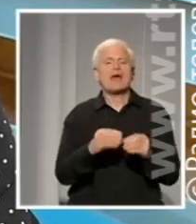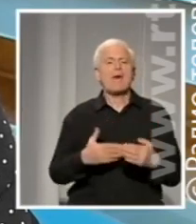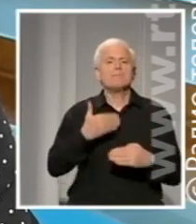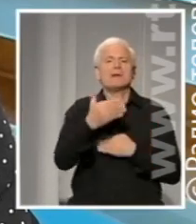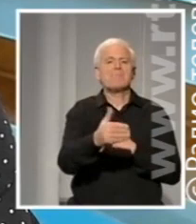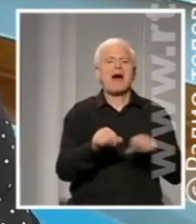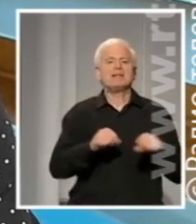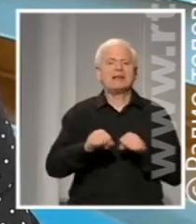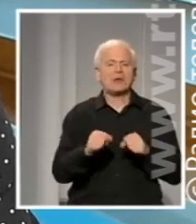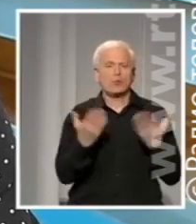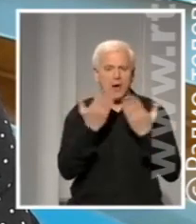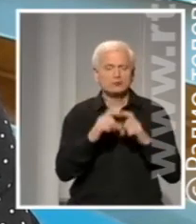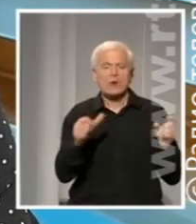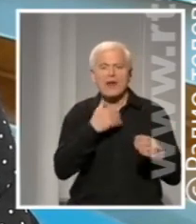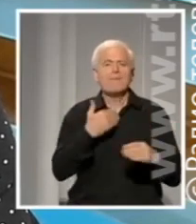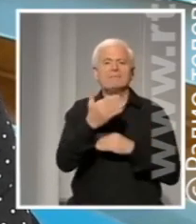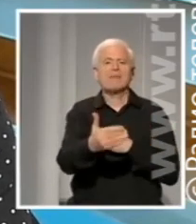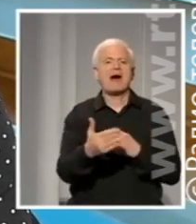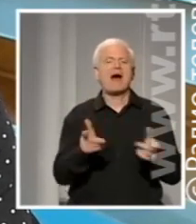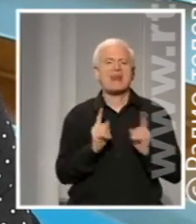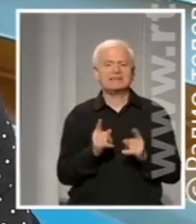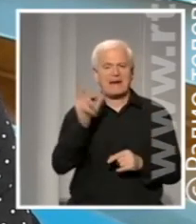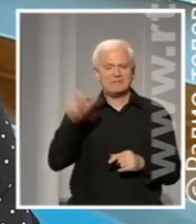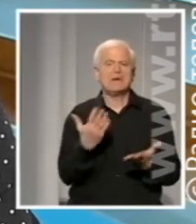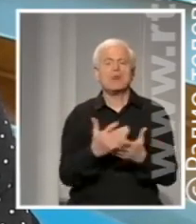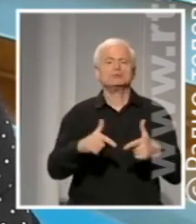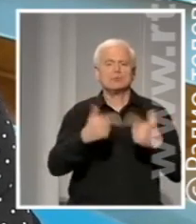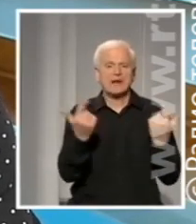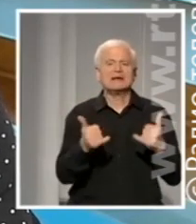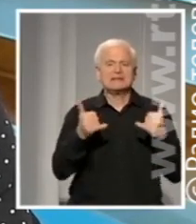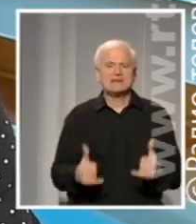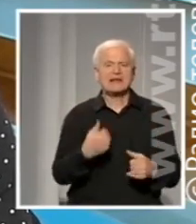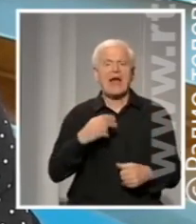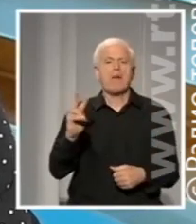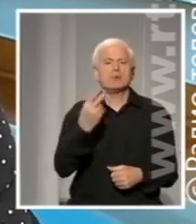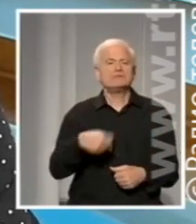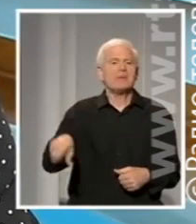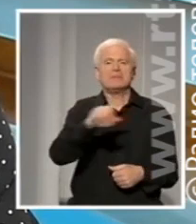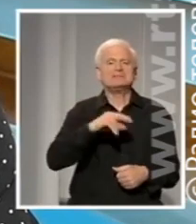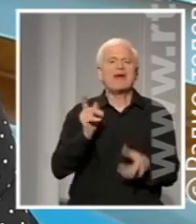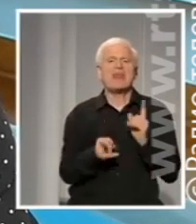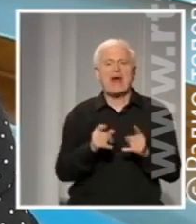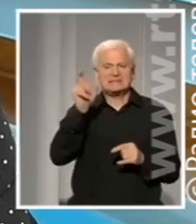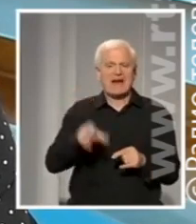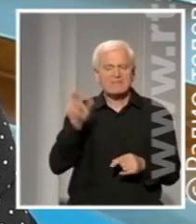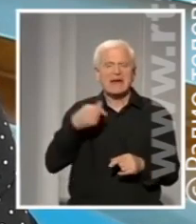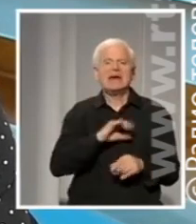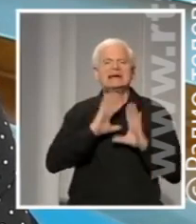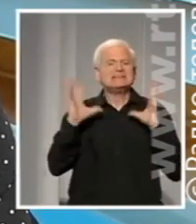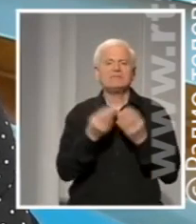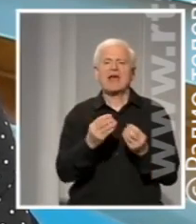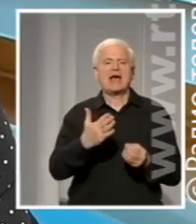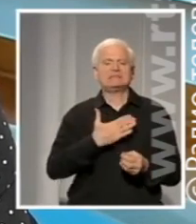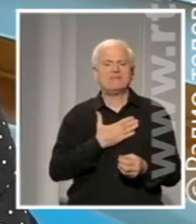ka direktorima, ka nastavnici su mu bile jasne. I ovom prilikom pozivam i podsjećam sve nastavnike da sve one